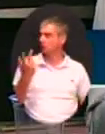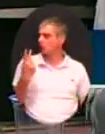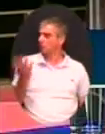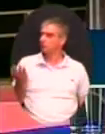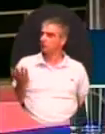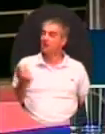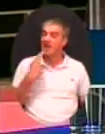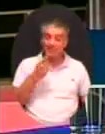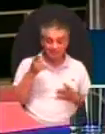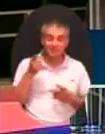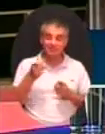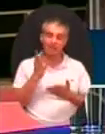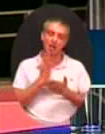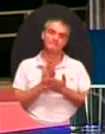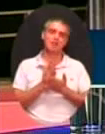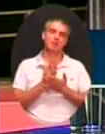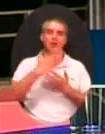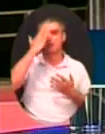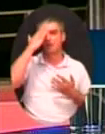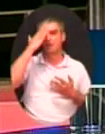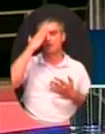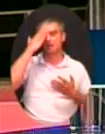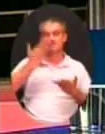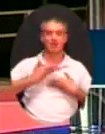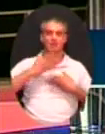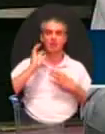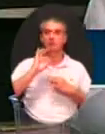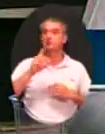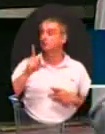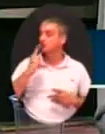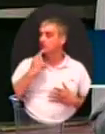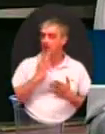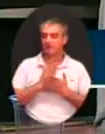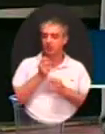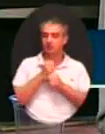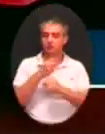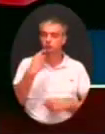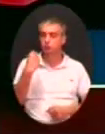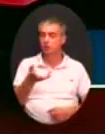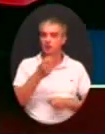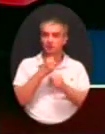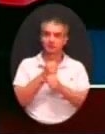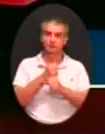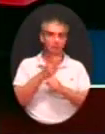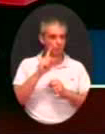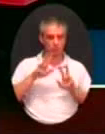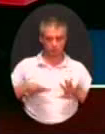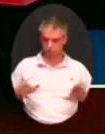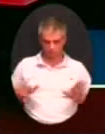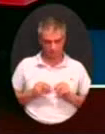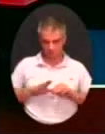הם אומרים עצם זה, זה כבר הכרה וקבלה שלהם בתוך המערך הזה. עצם הייצוג שנותנים ייצוג לזה. הם לא יושבים זה